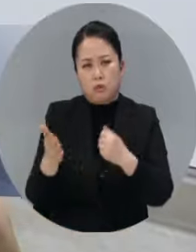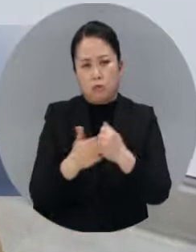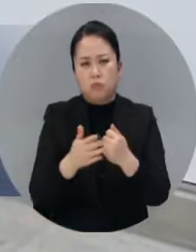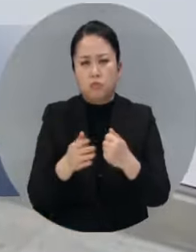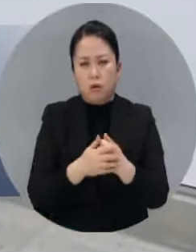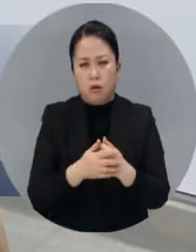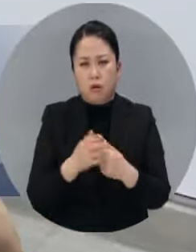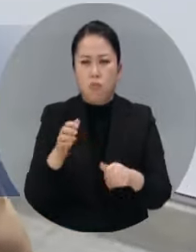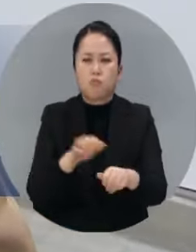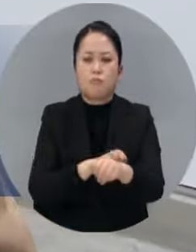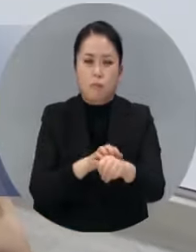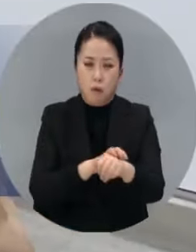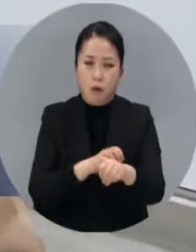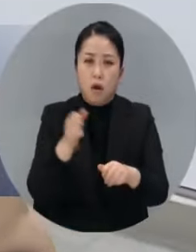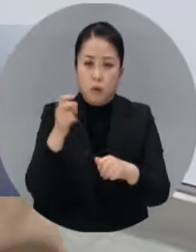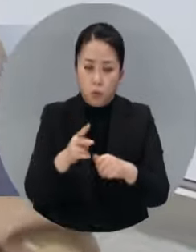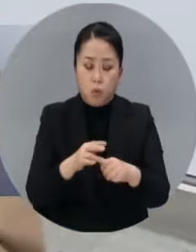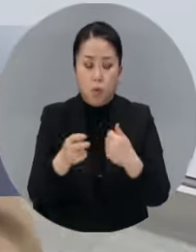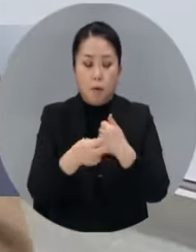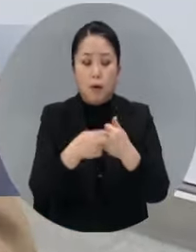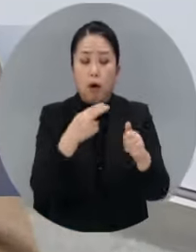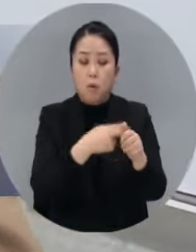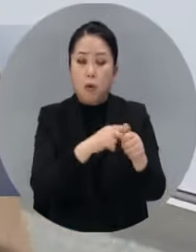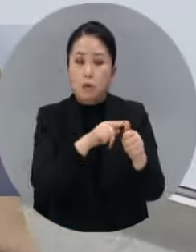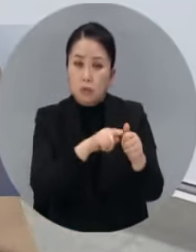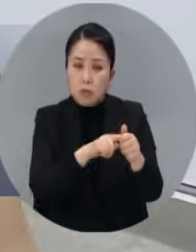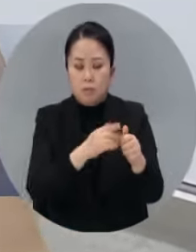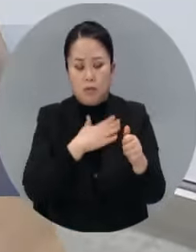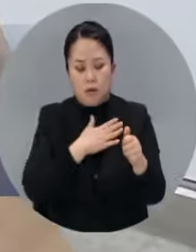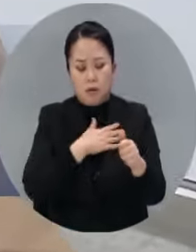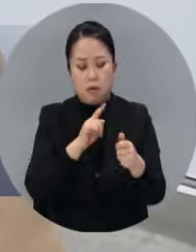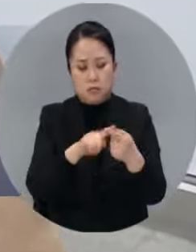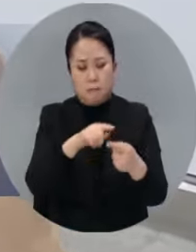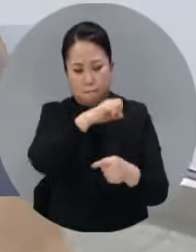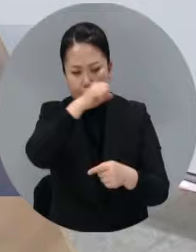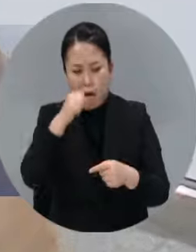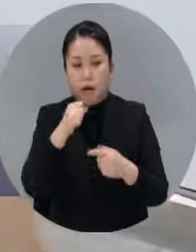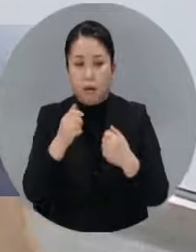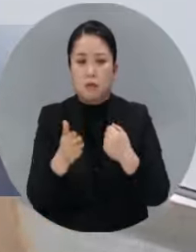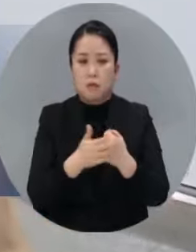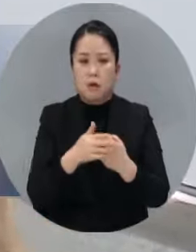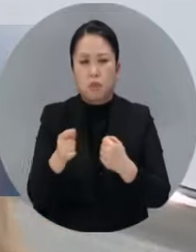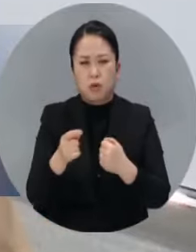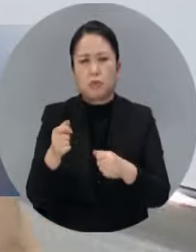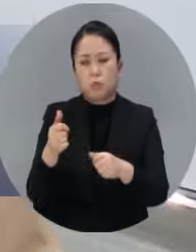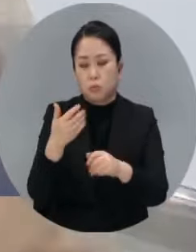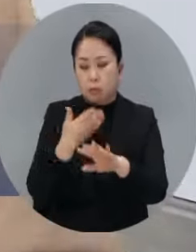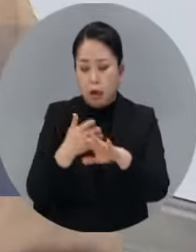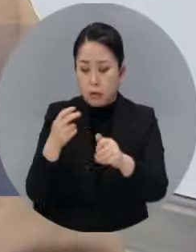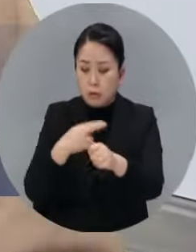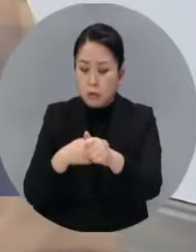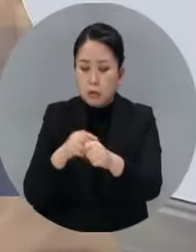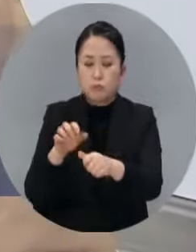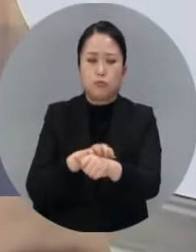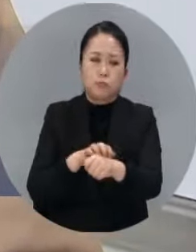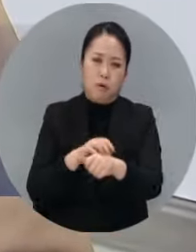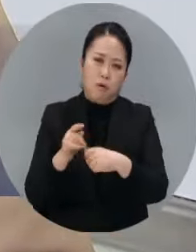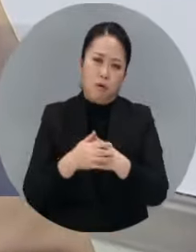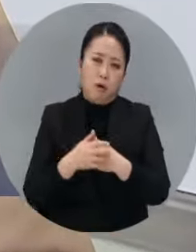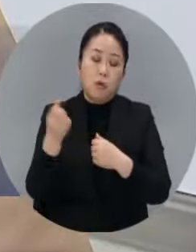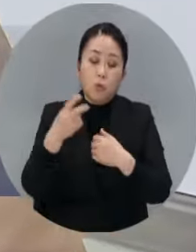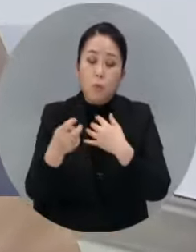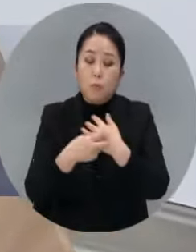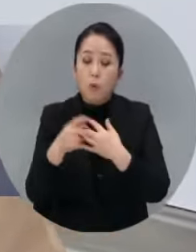편하고 일단 그분이 저에 대해서 잘 아니까 그게 좀 불편합니다 어느 병원으로